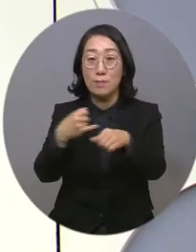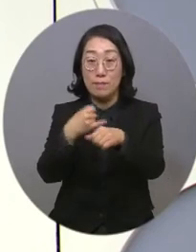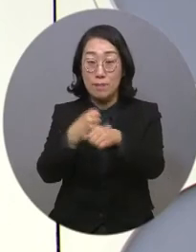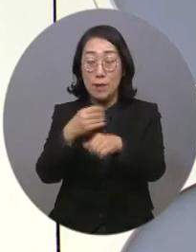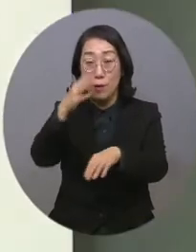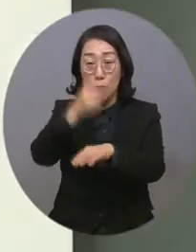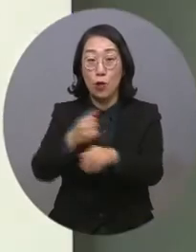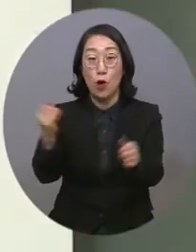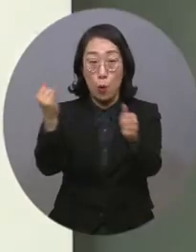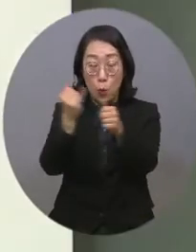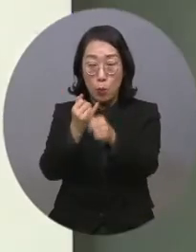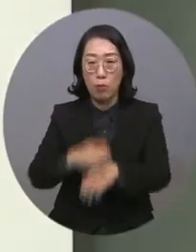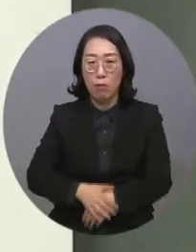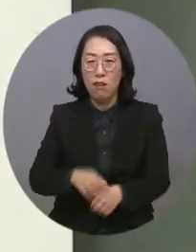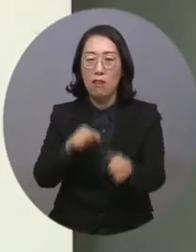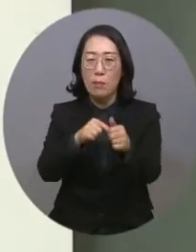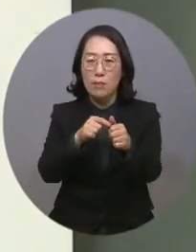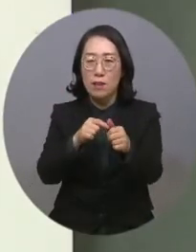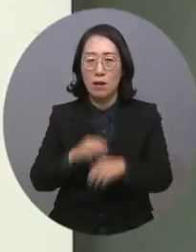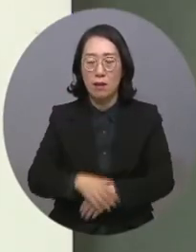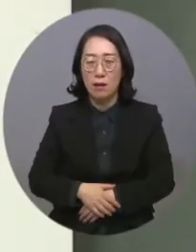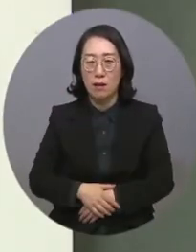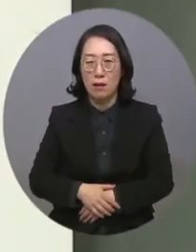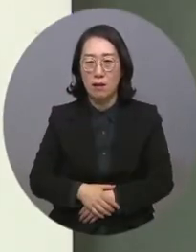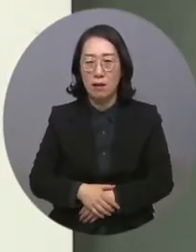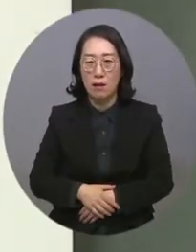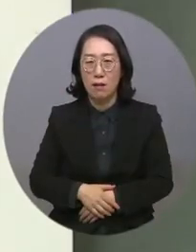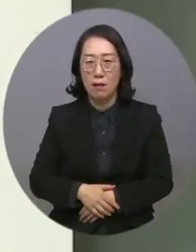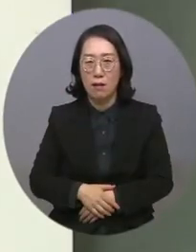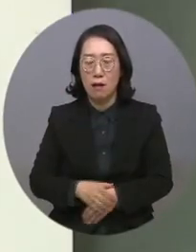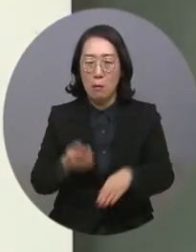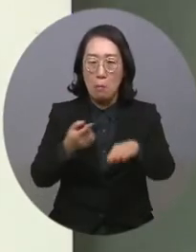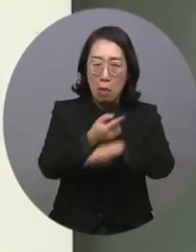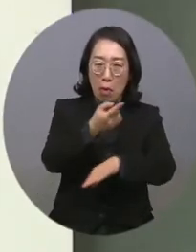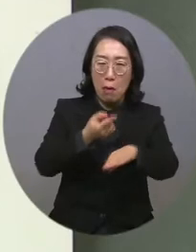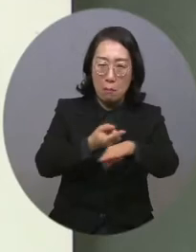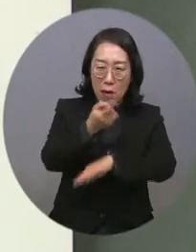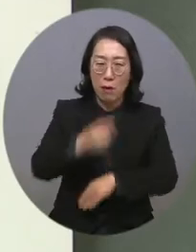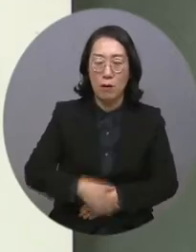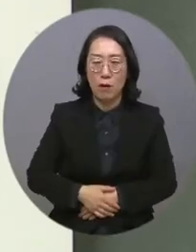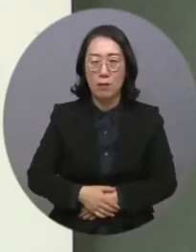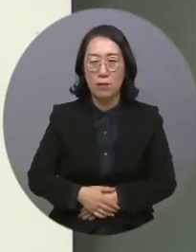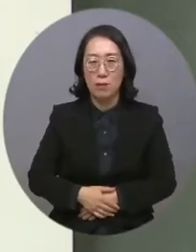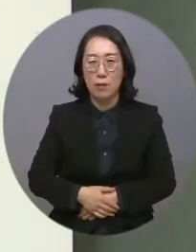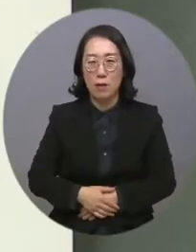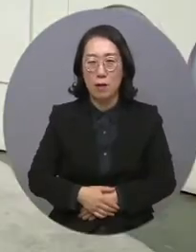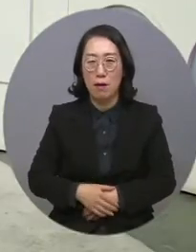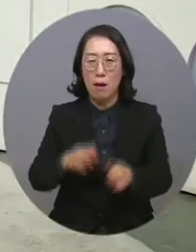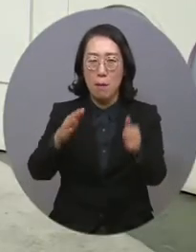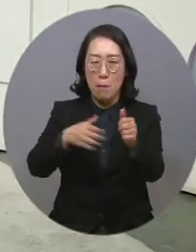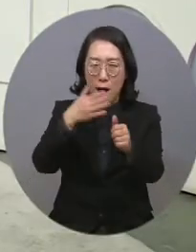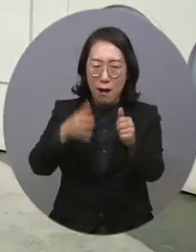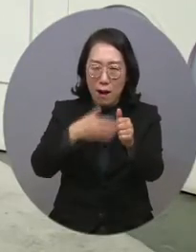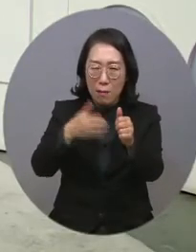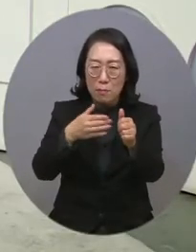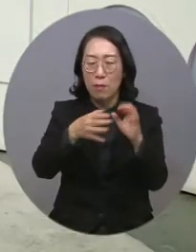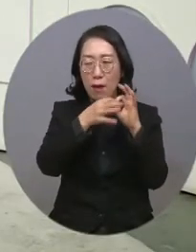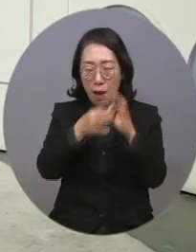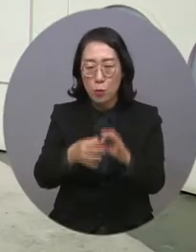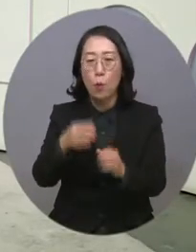이 바람둥이 의사가 자꾸 이게 예, 돈 조반이 같이 그런 인물이에요. 그래서 그